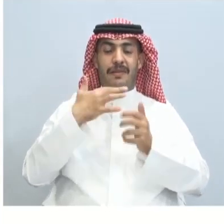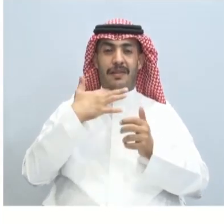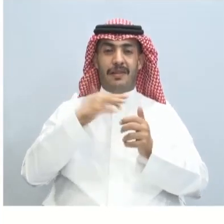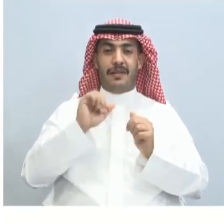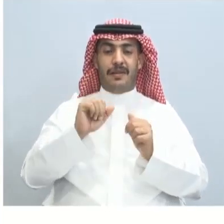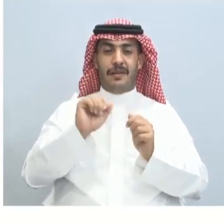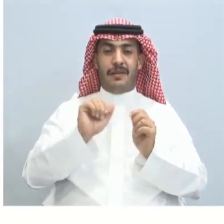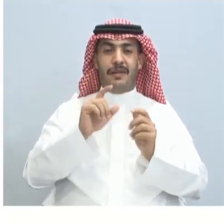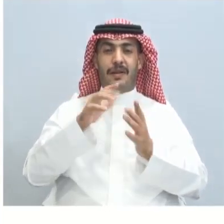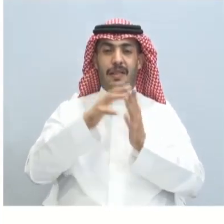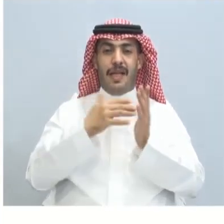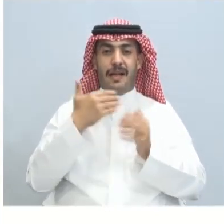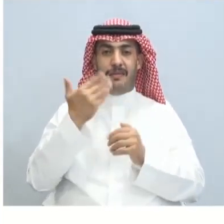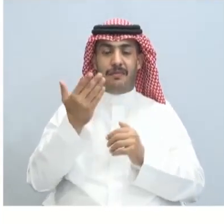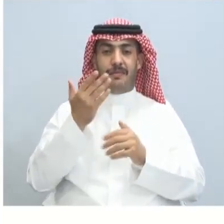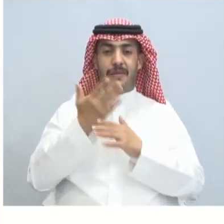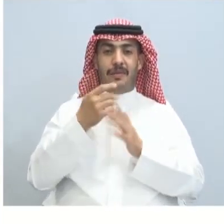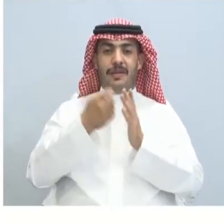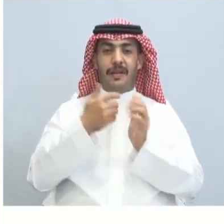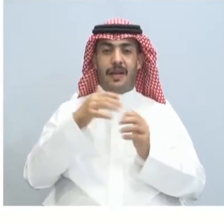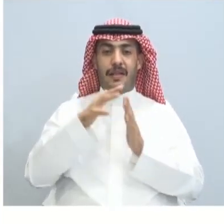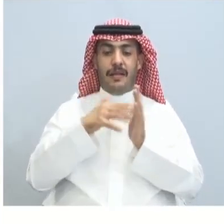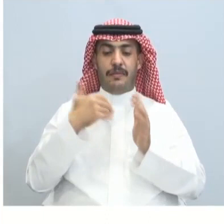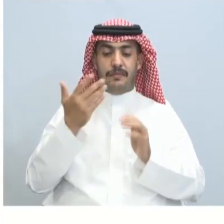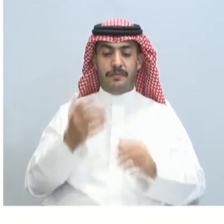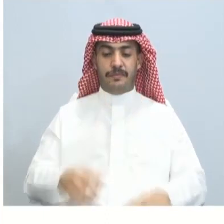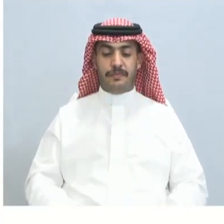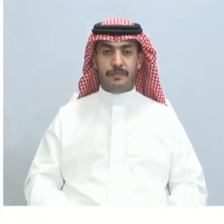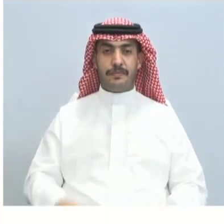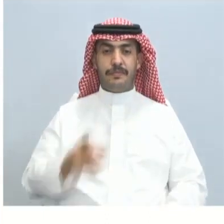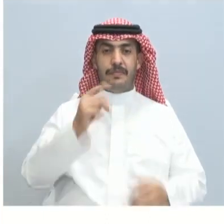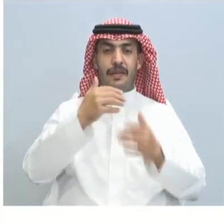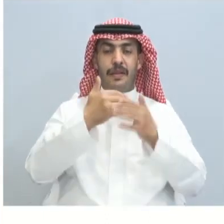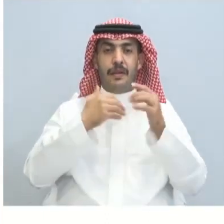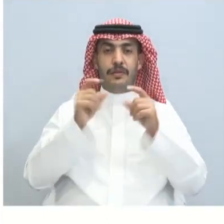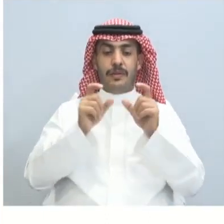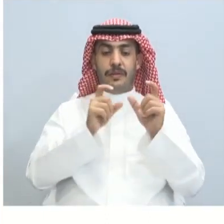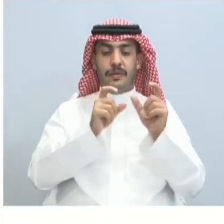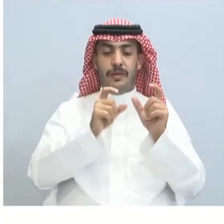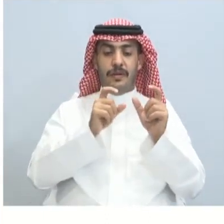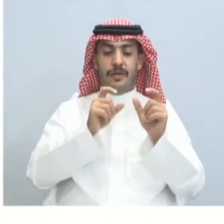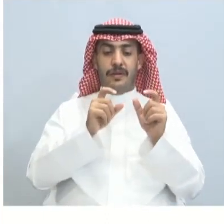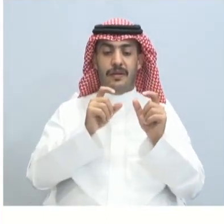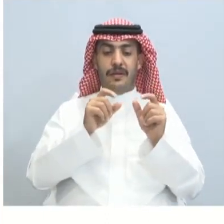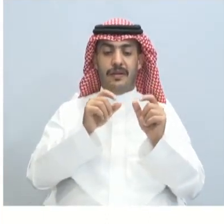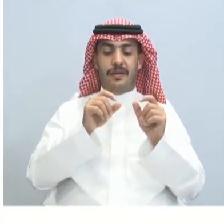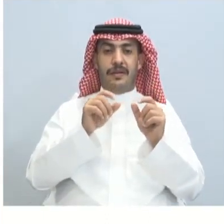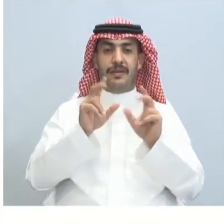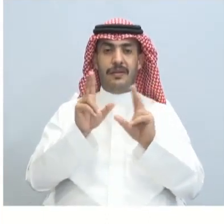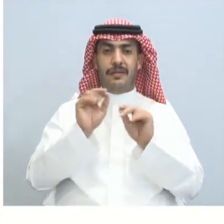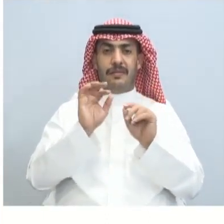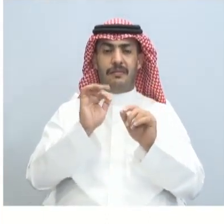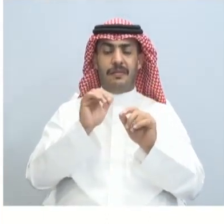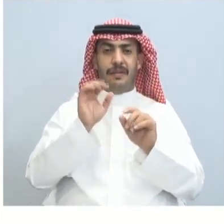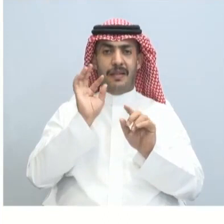لمتلقي الخطاب وايضا لكاتب الخطاب الابتعاد عن الجمل الانتقائيه وبالتاكيد ليس